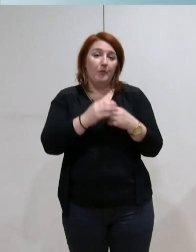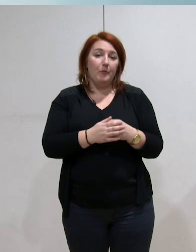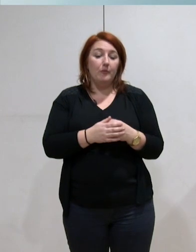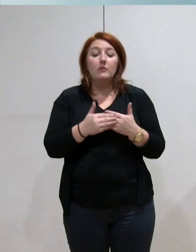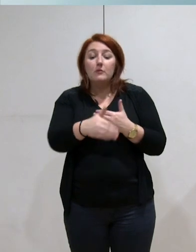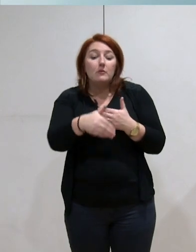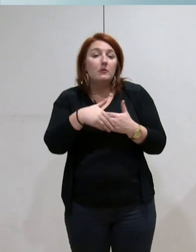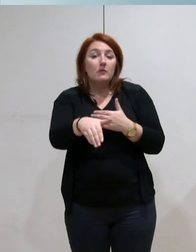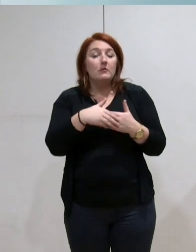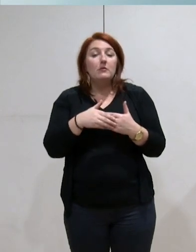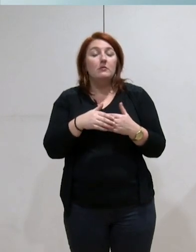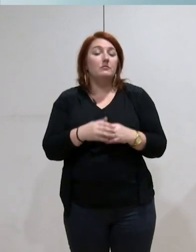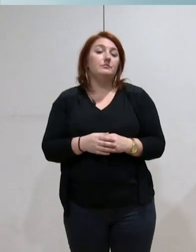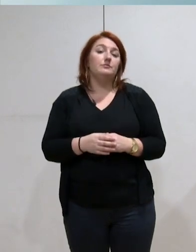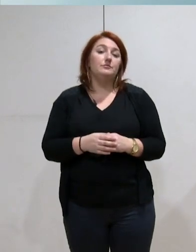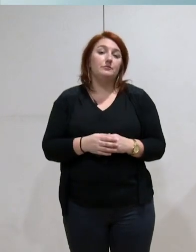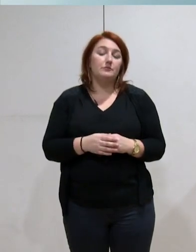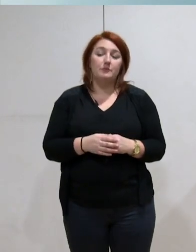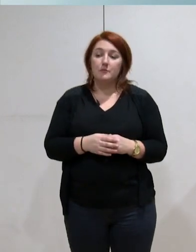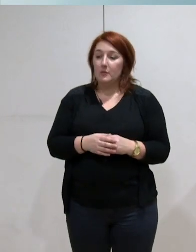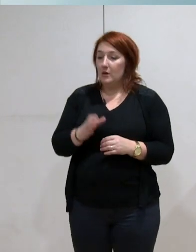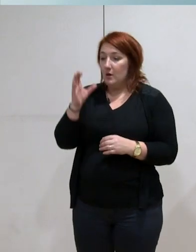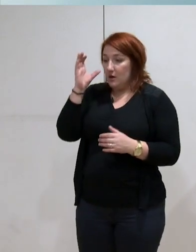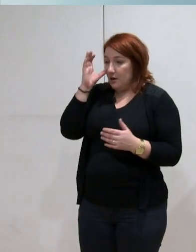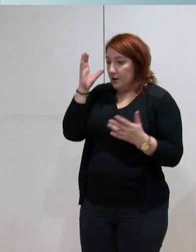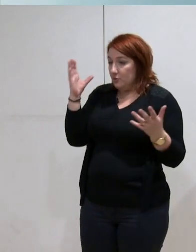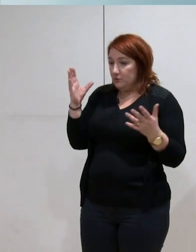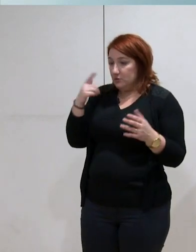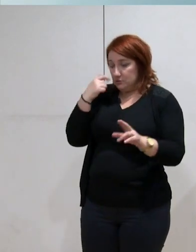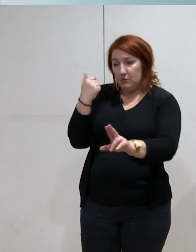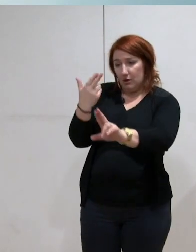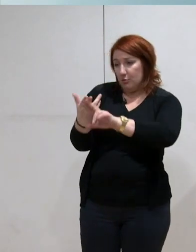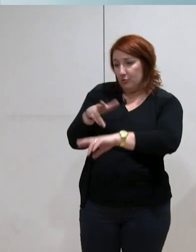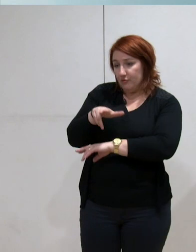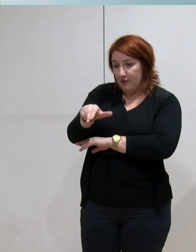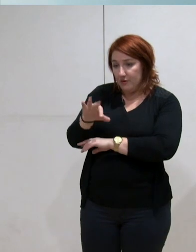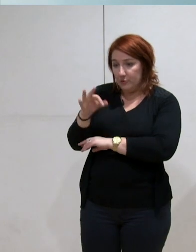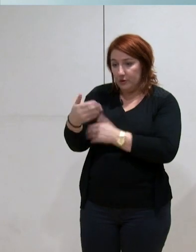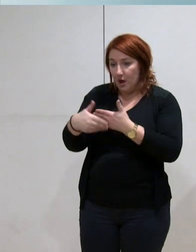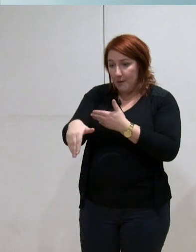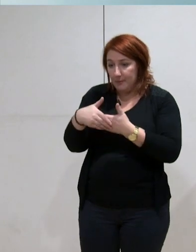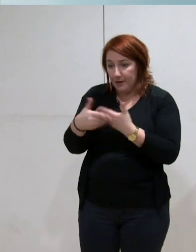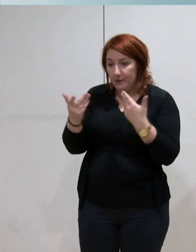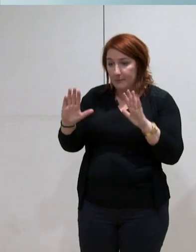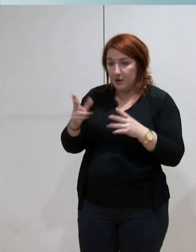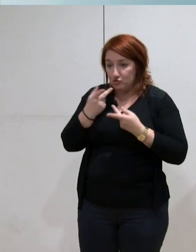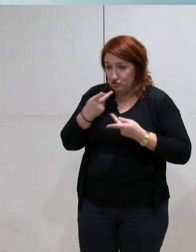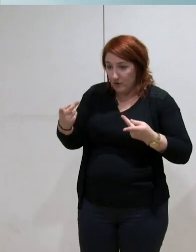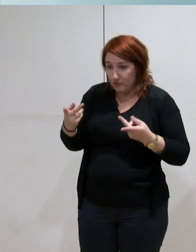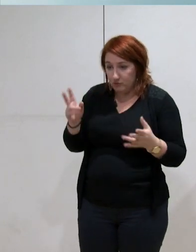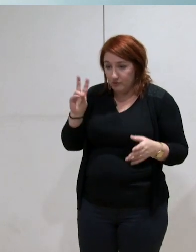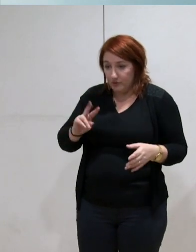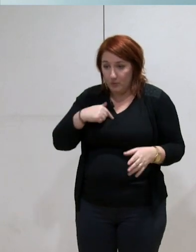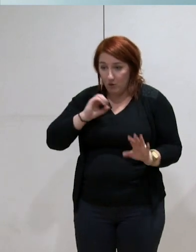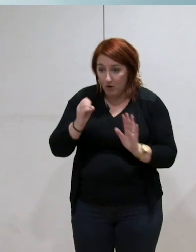après ce conseil écoutez je pense que vous aurez un retour effectivement après ce conseil mais j'avoue que là je n'ai pas l'information donc